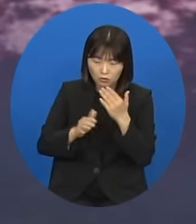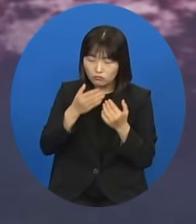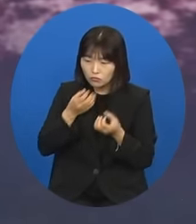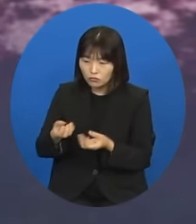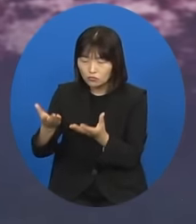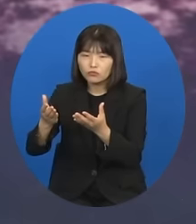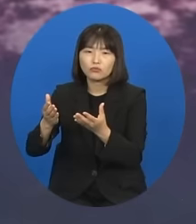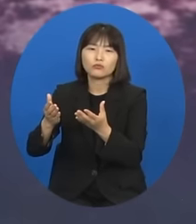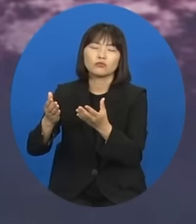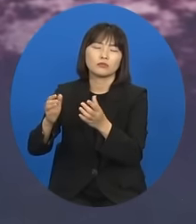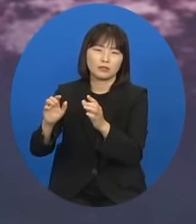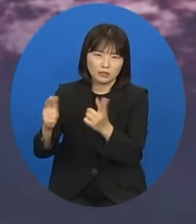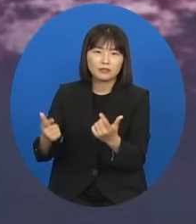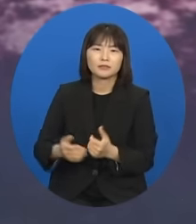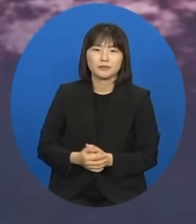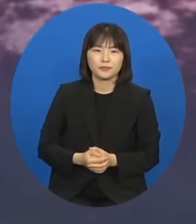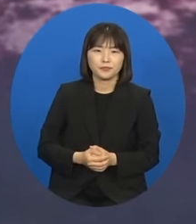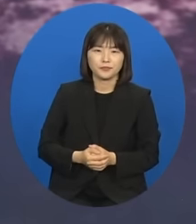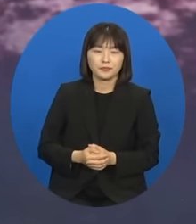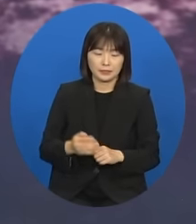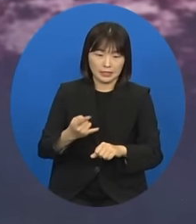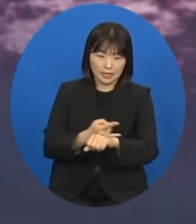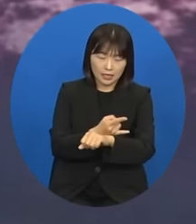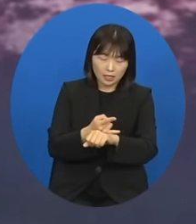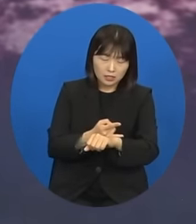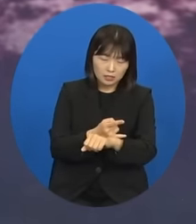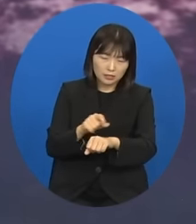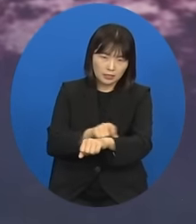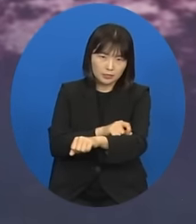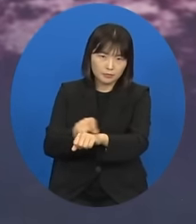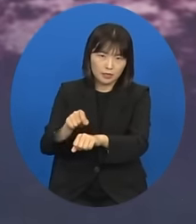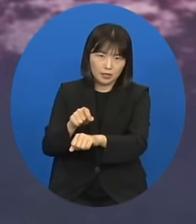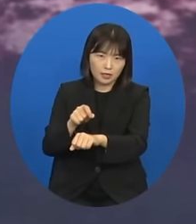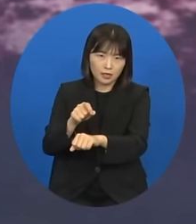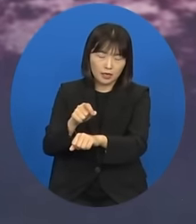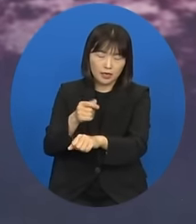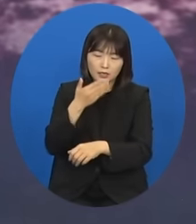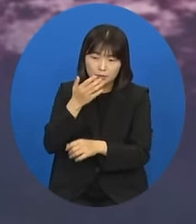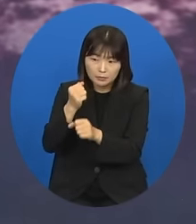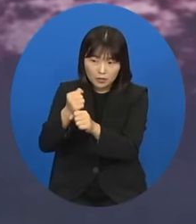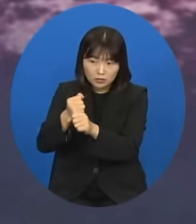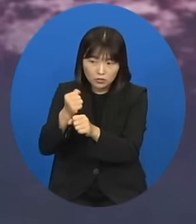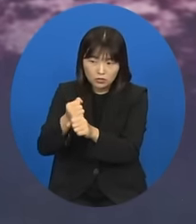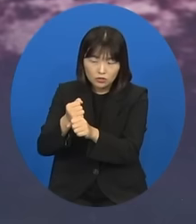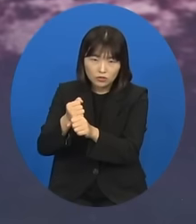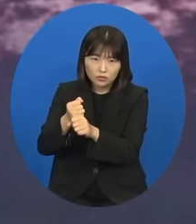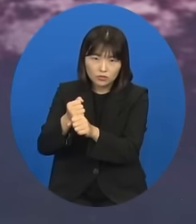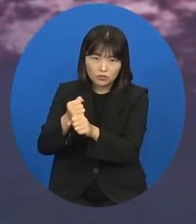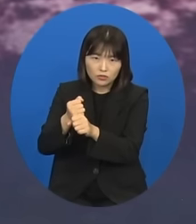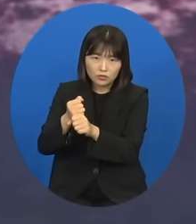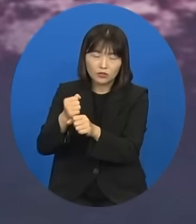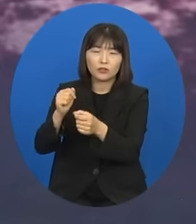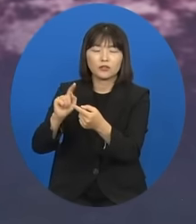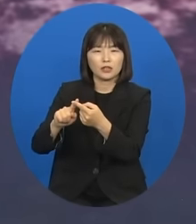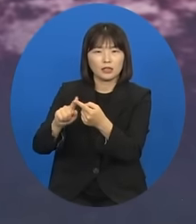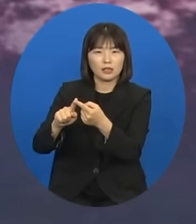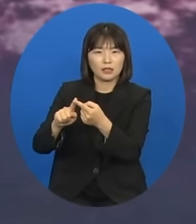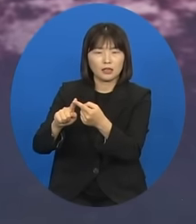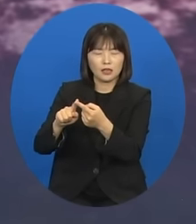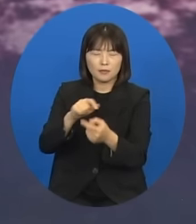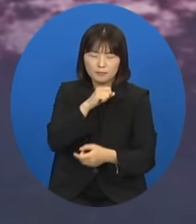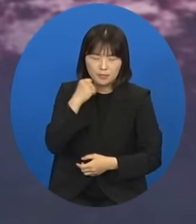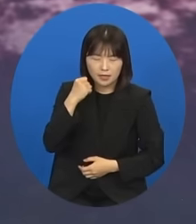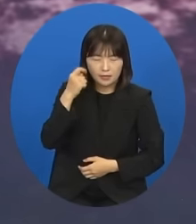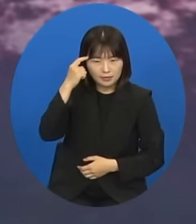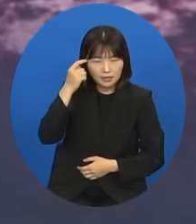에서가 아 해주는이 별미에 대한 그 마음이 있었다는 것은 물론 맛있어서 그렇 그렇겠지만이